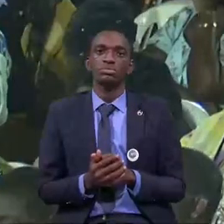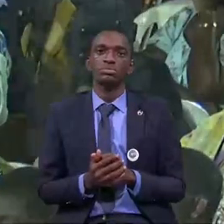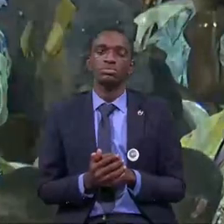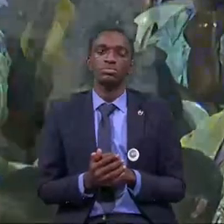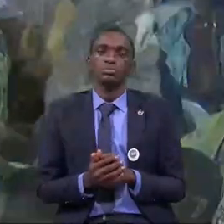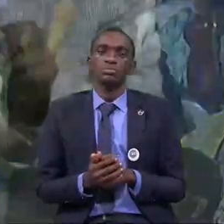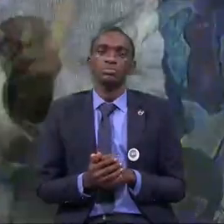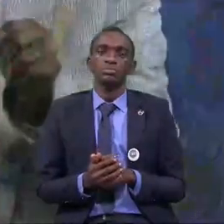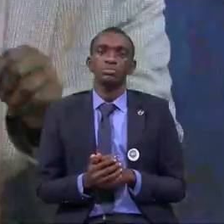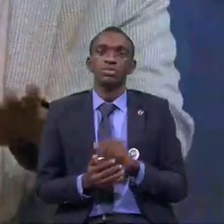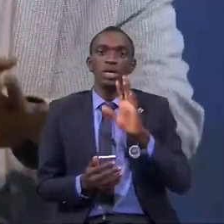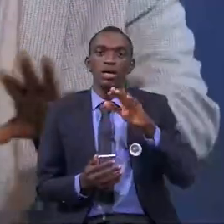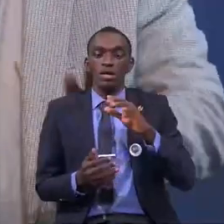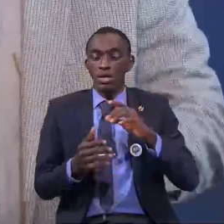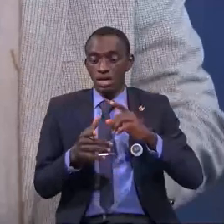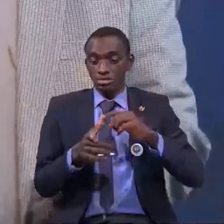tu es sauvé